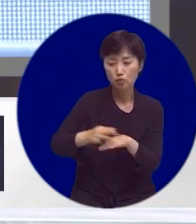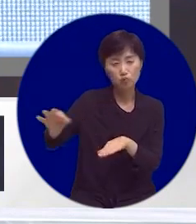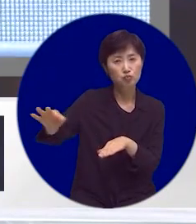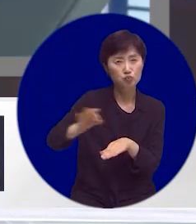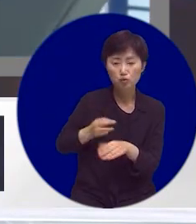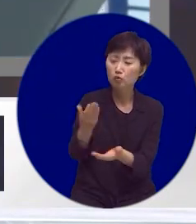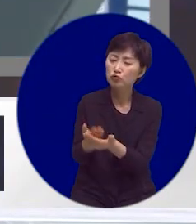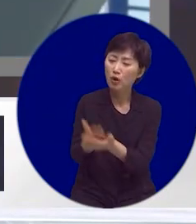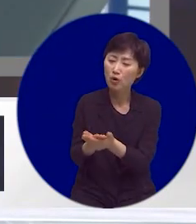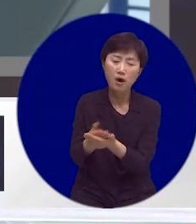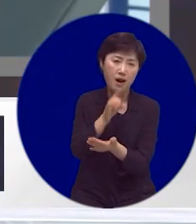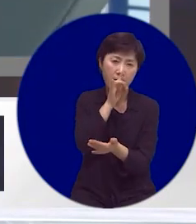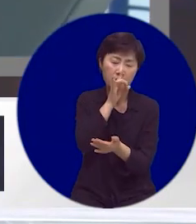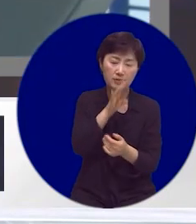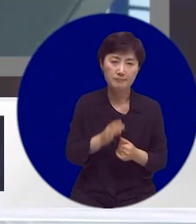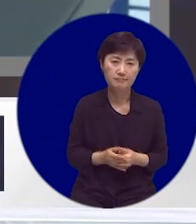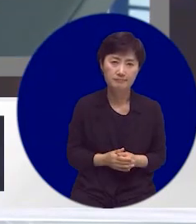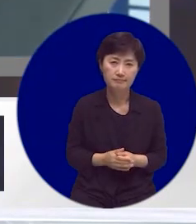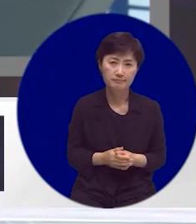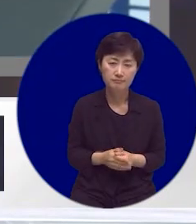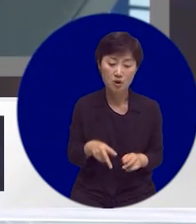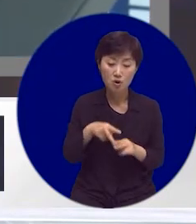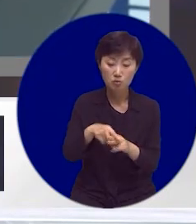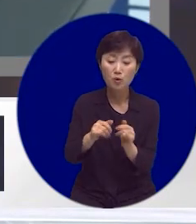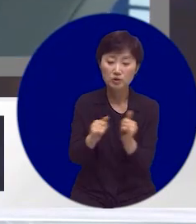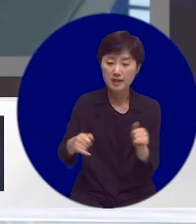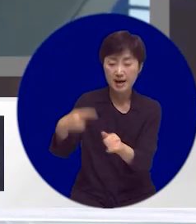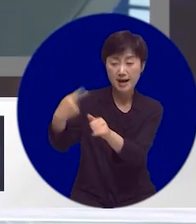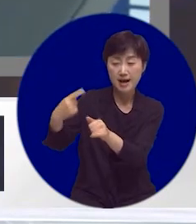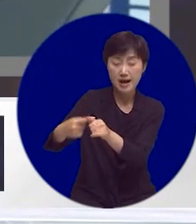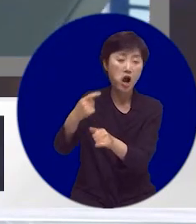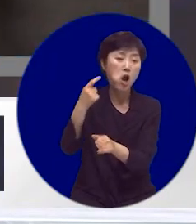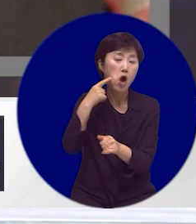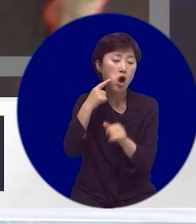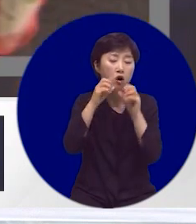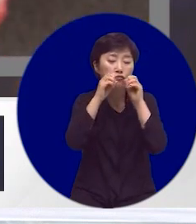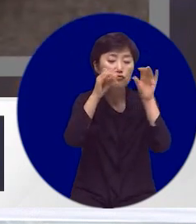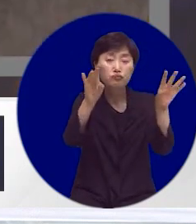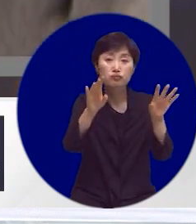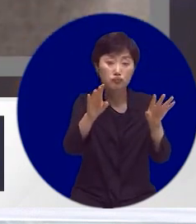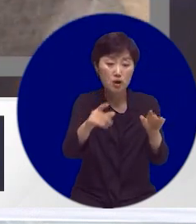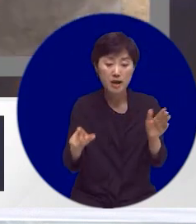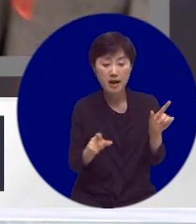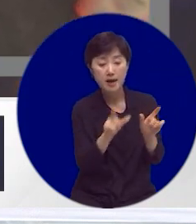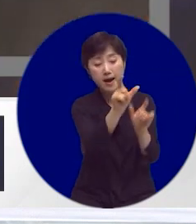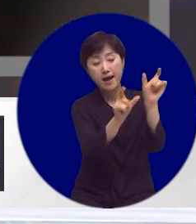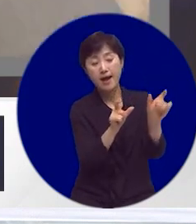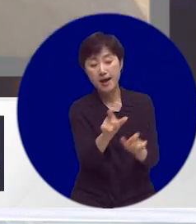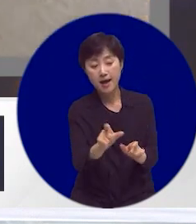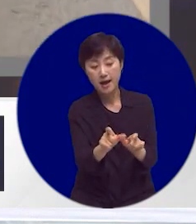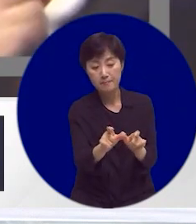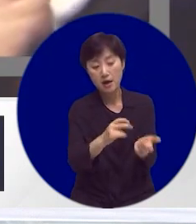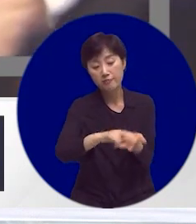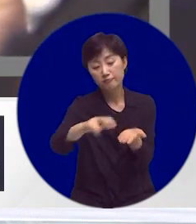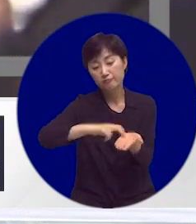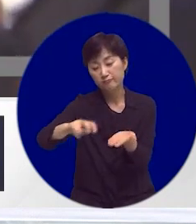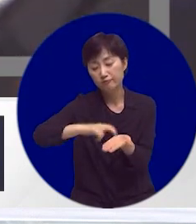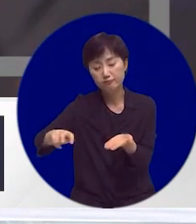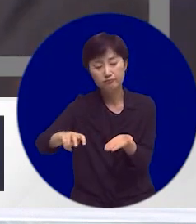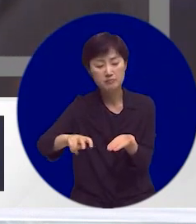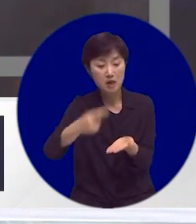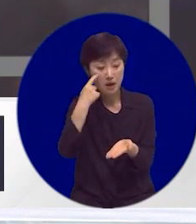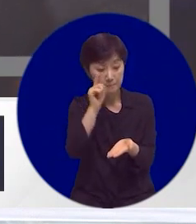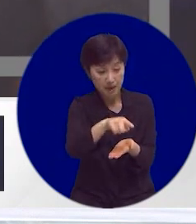실비를 요구하거나 받을 수 없으며 후보자 비방이나 허위사실 적시된 글을 SNS로 공유하거나 퍼나르는 경우